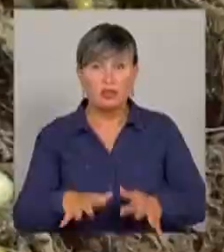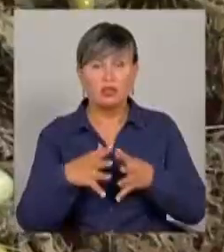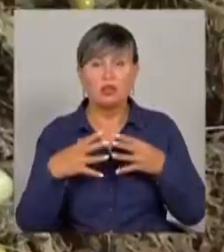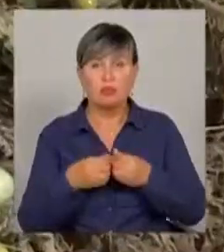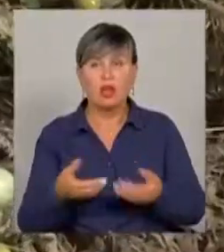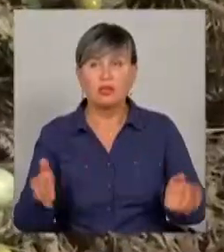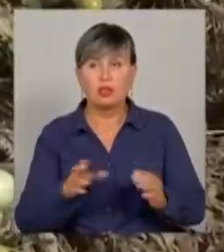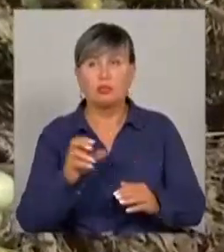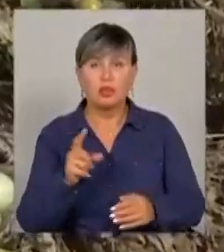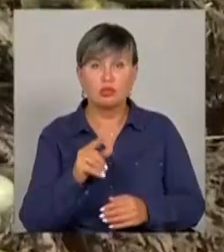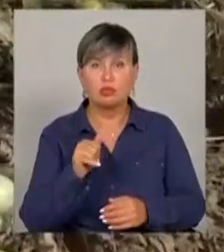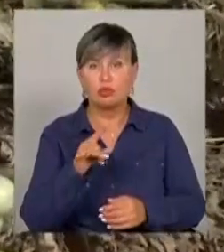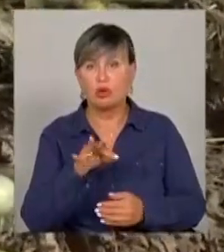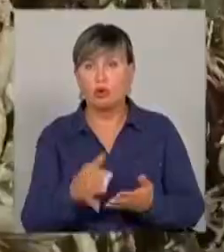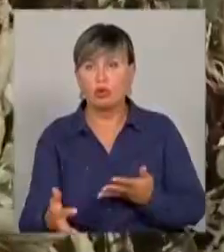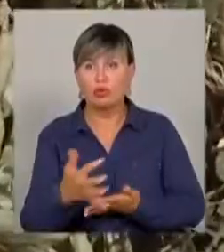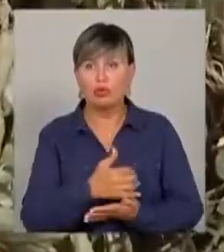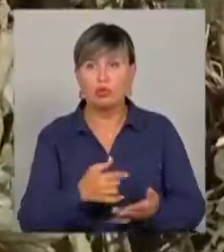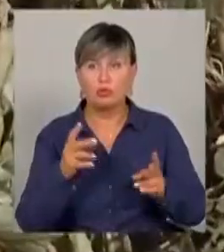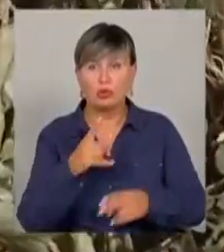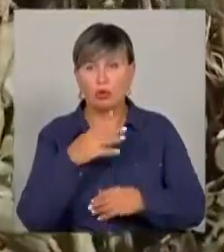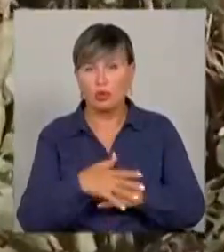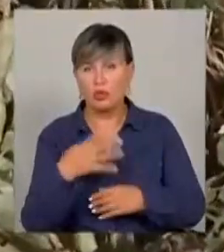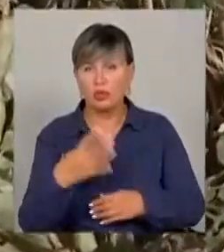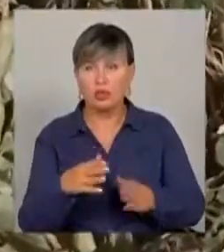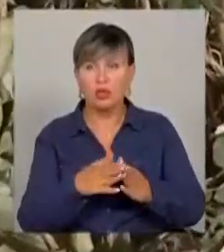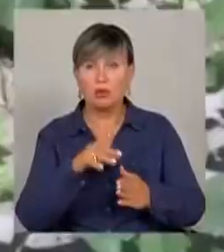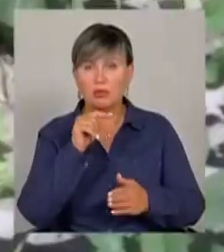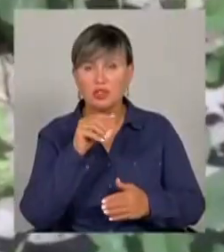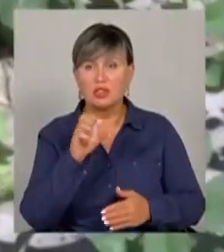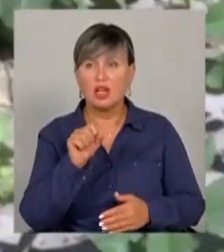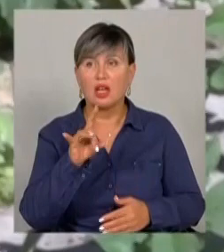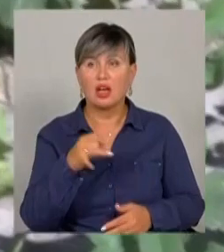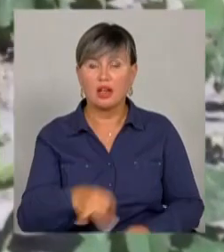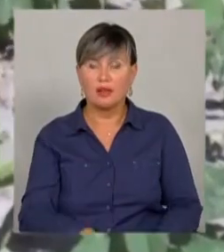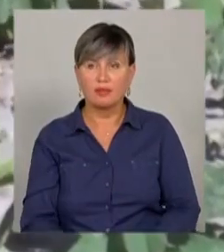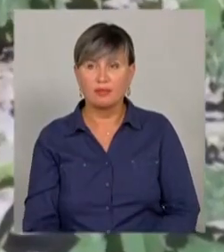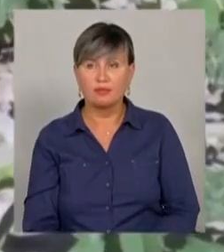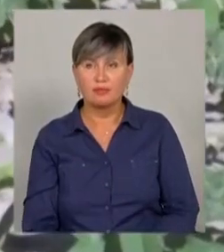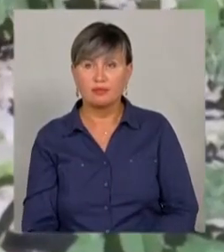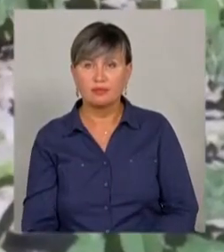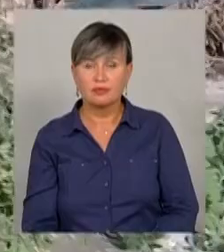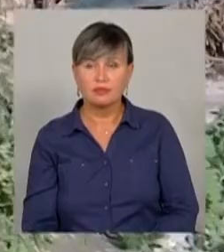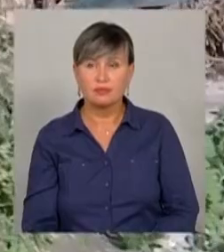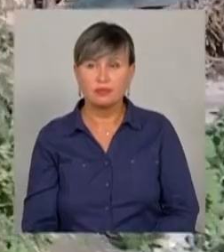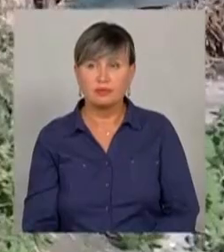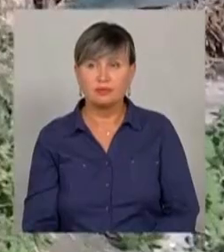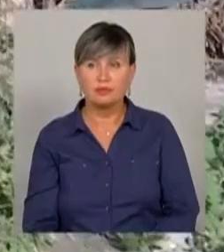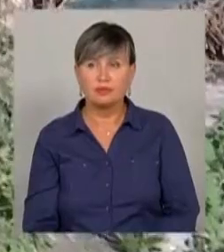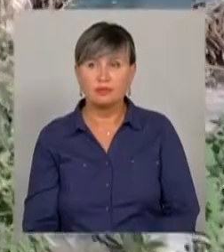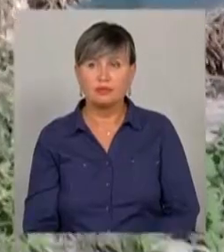без урожая. Пострадали порядка 40 домашних птиц в сарае. Все, проблем нет вообще. Вот